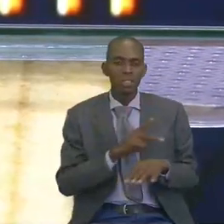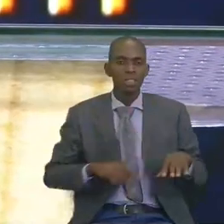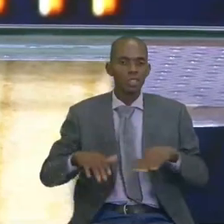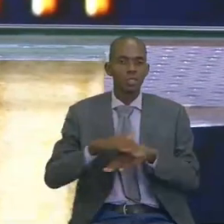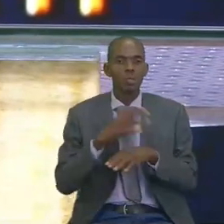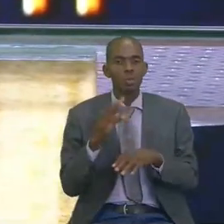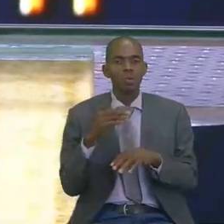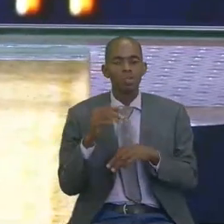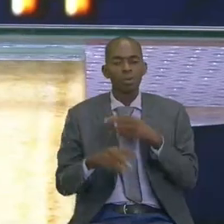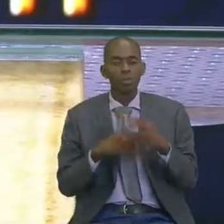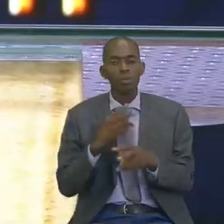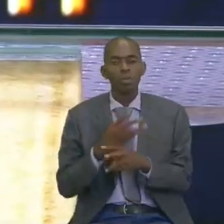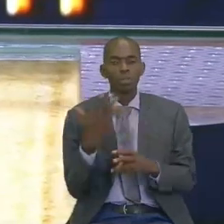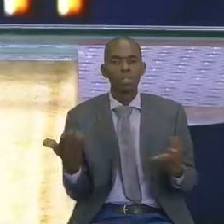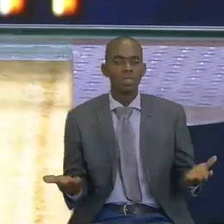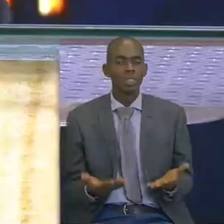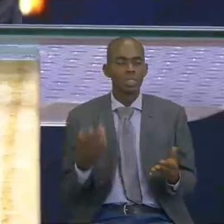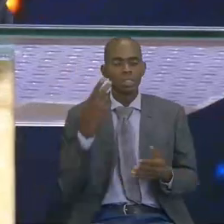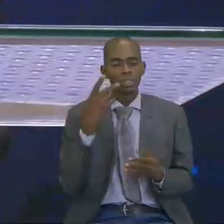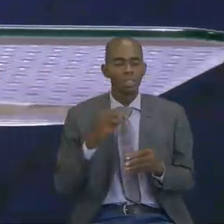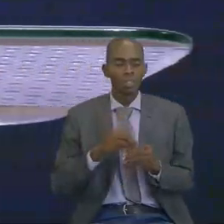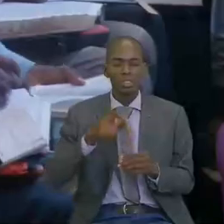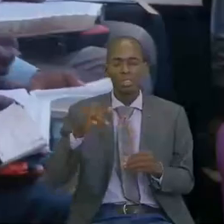du monde. Voyons Jean.